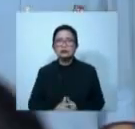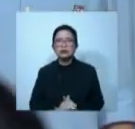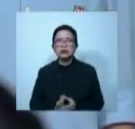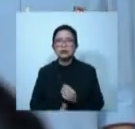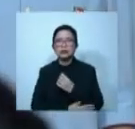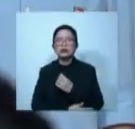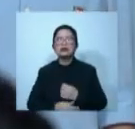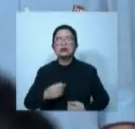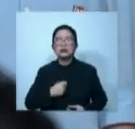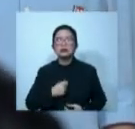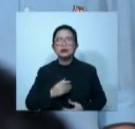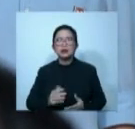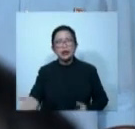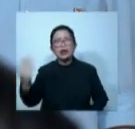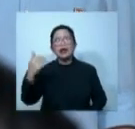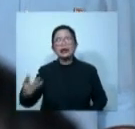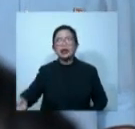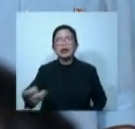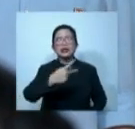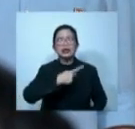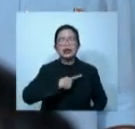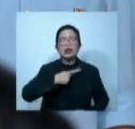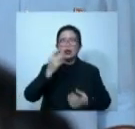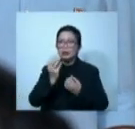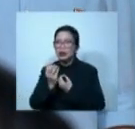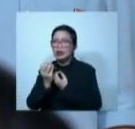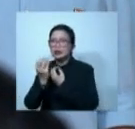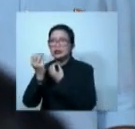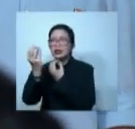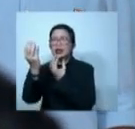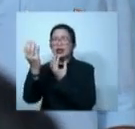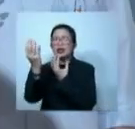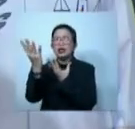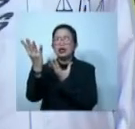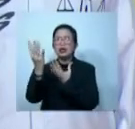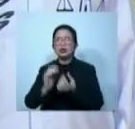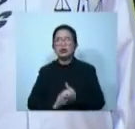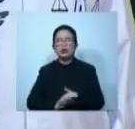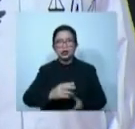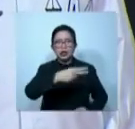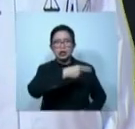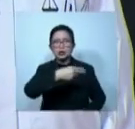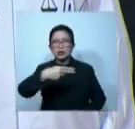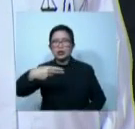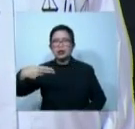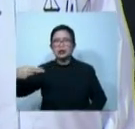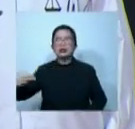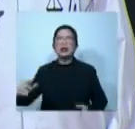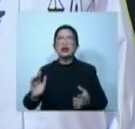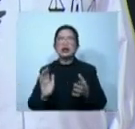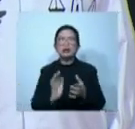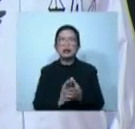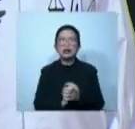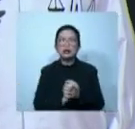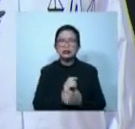tengah-tengah ketika sudah mulai pertanyaannya dibuka gitu, lalu juga perdebatannya dimulai, sudah muncul